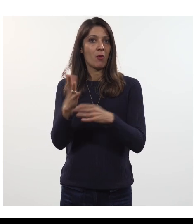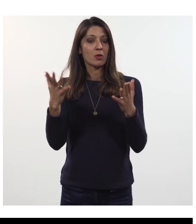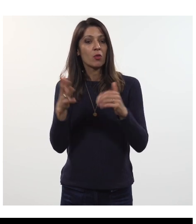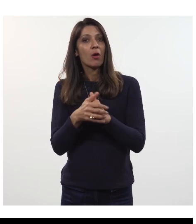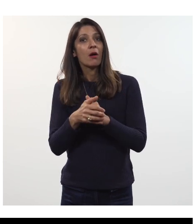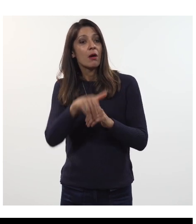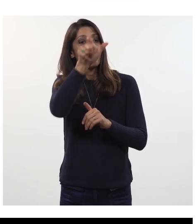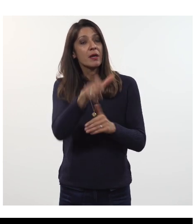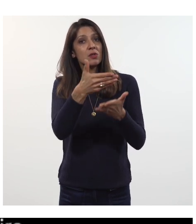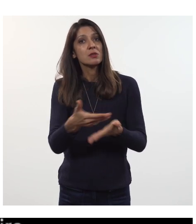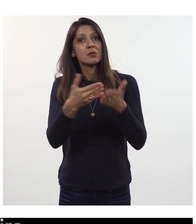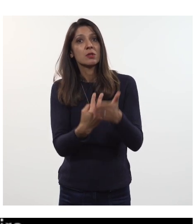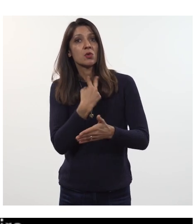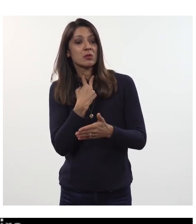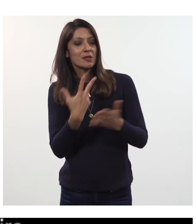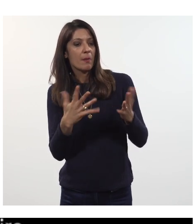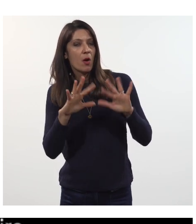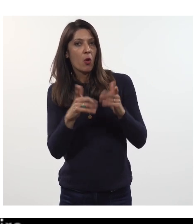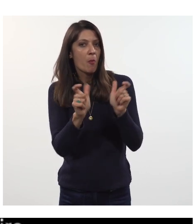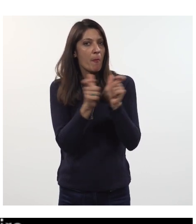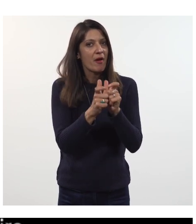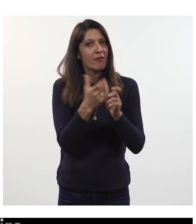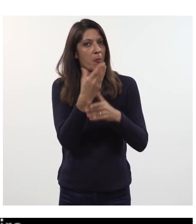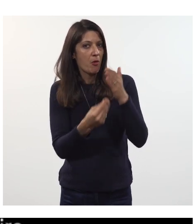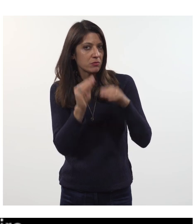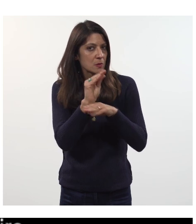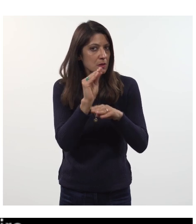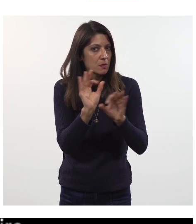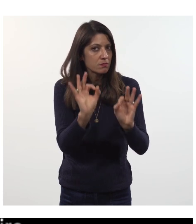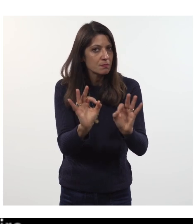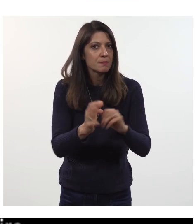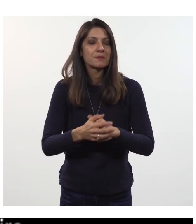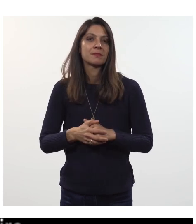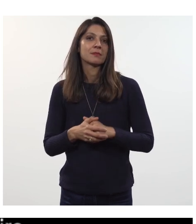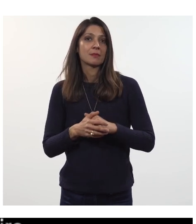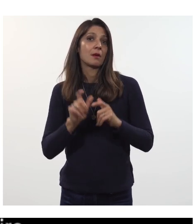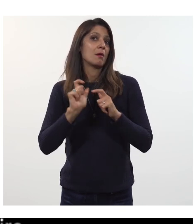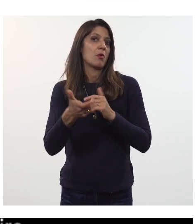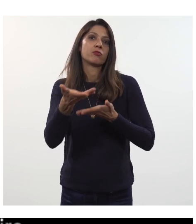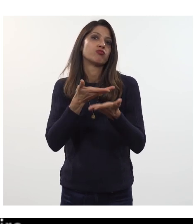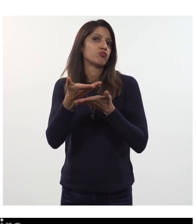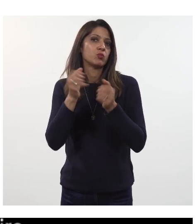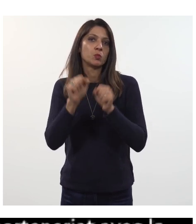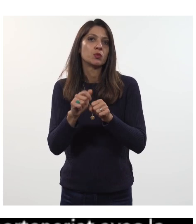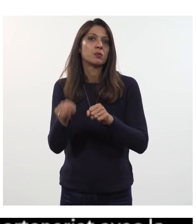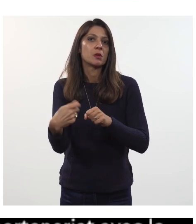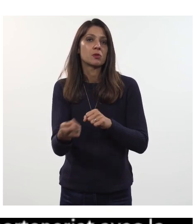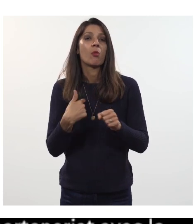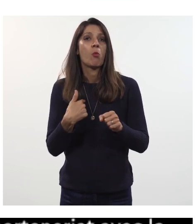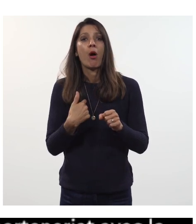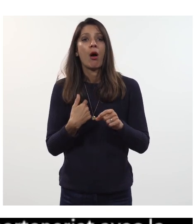nutritionnelle des personnes en situation de handicap. Et on pourra en discuter, bien sûr. Je ne vais pas m'étendre,